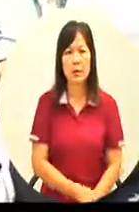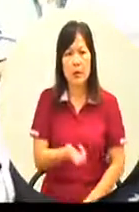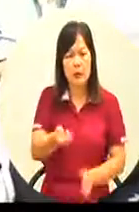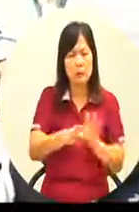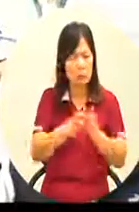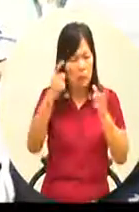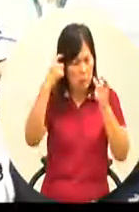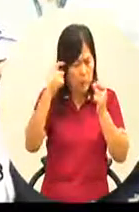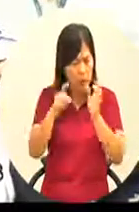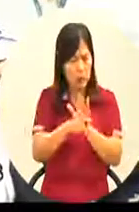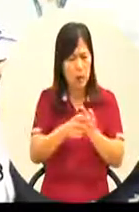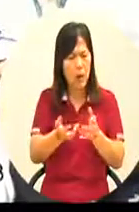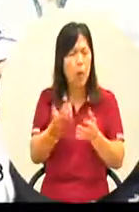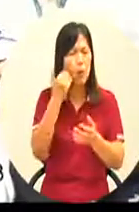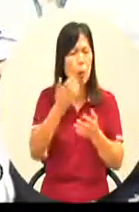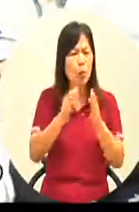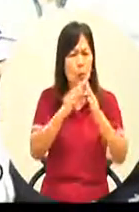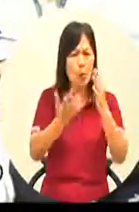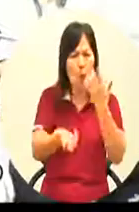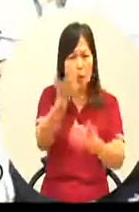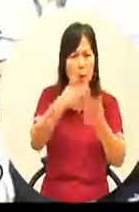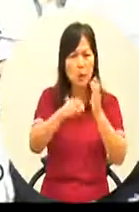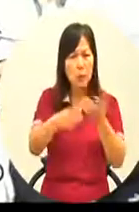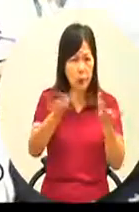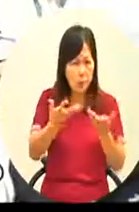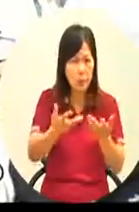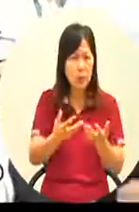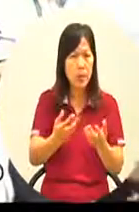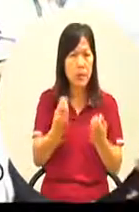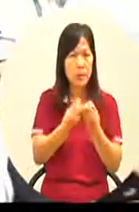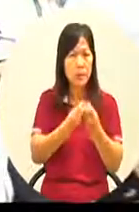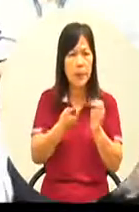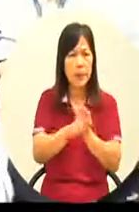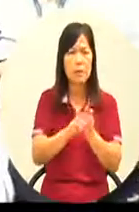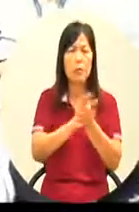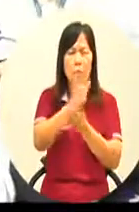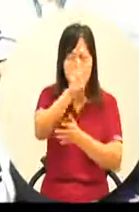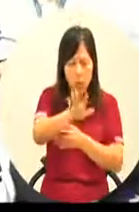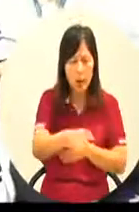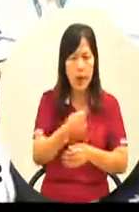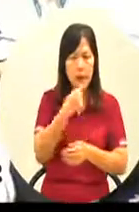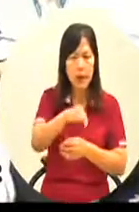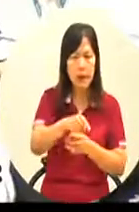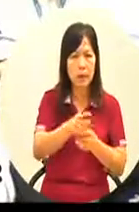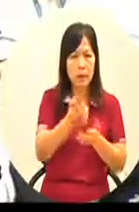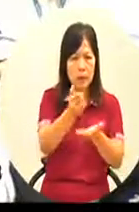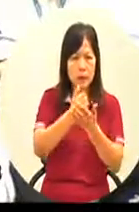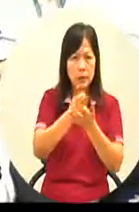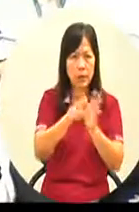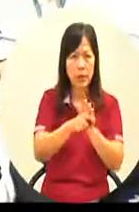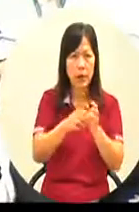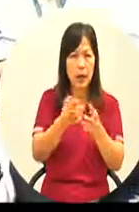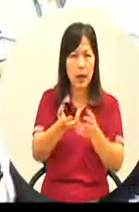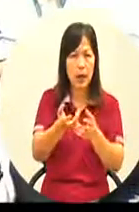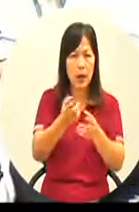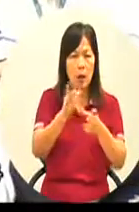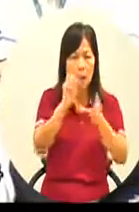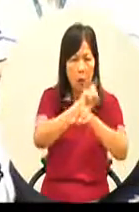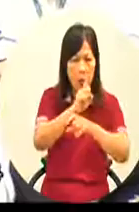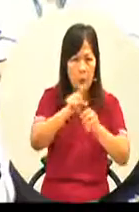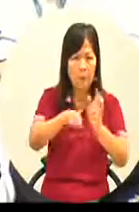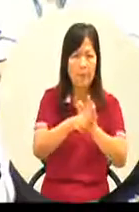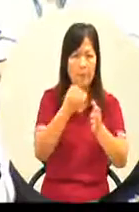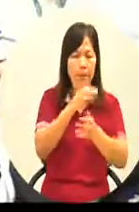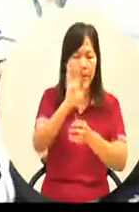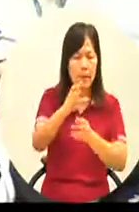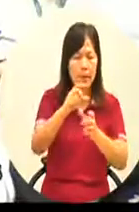消防的问题，哦，所以在这一块，我们当初有请消防局那边介绍那个一个立方顾问有限公